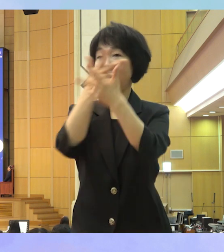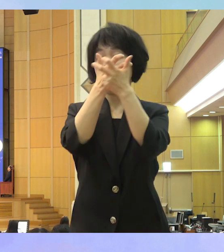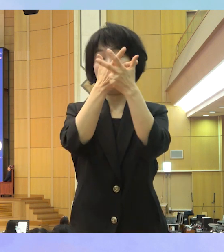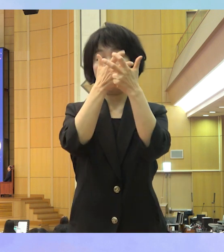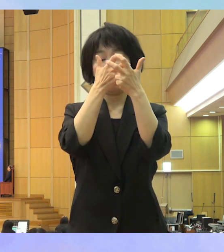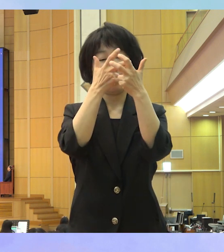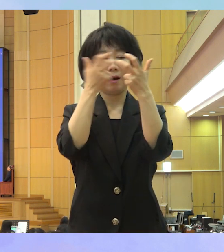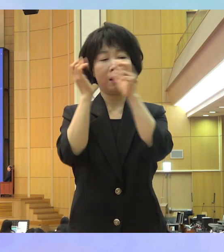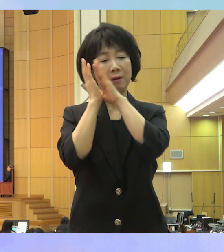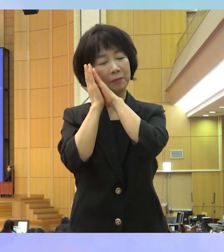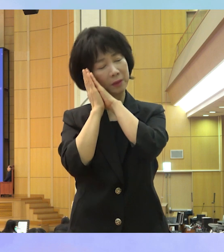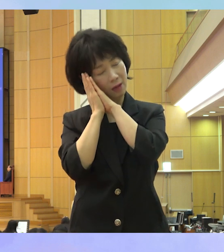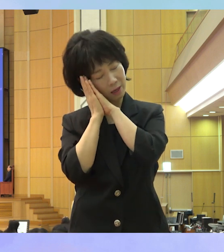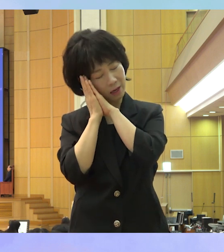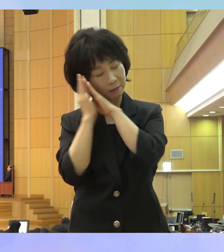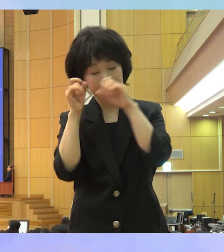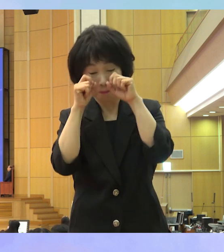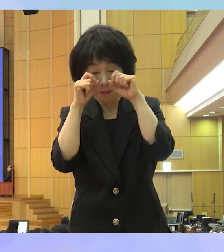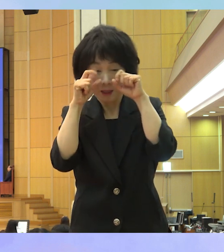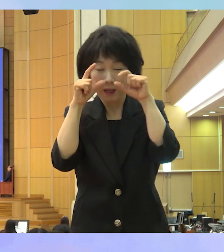말하랴.